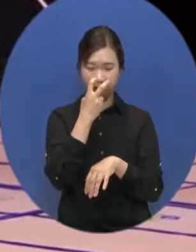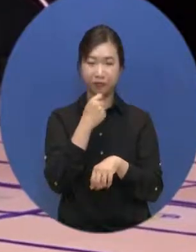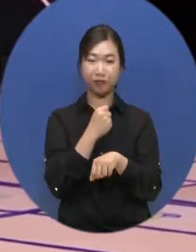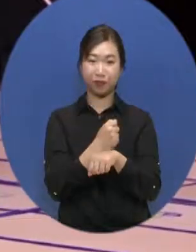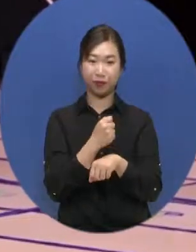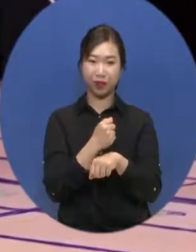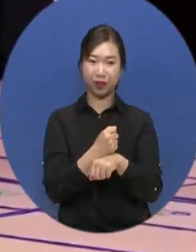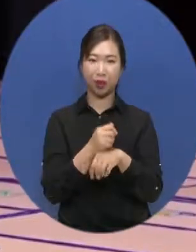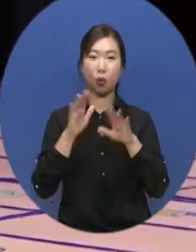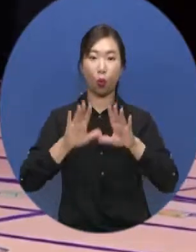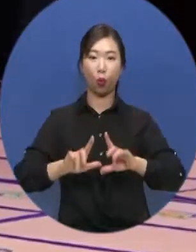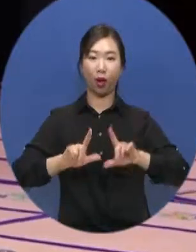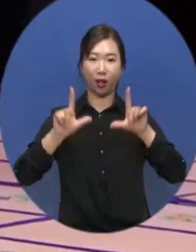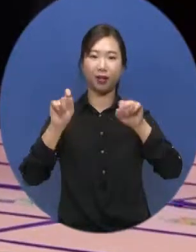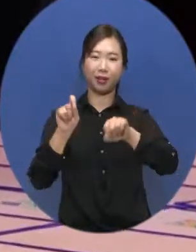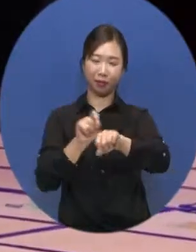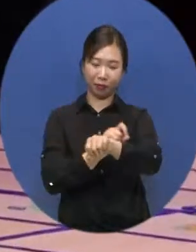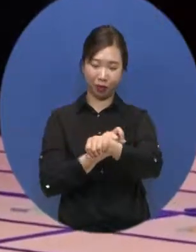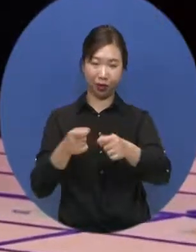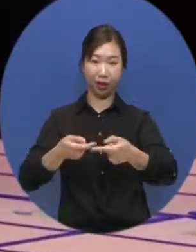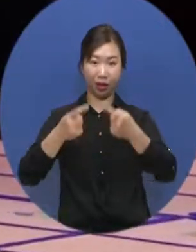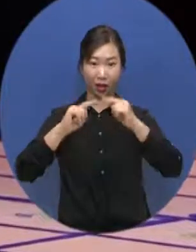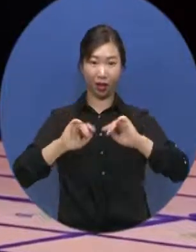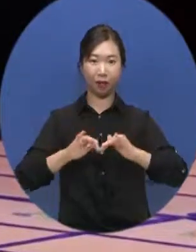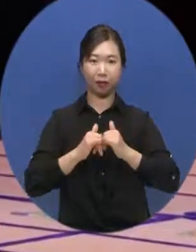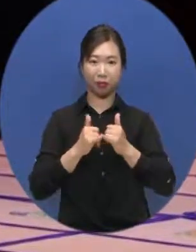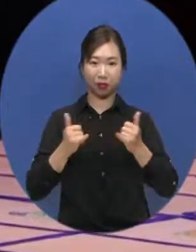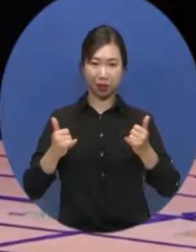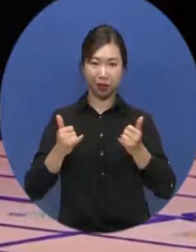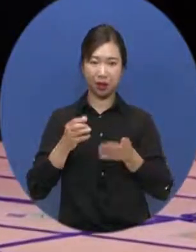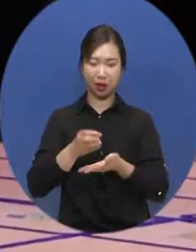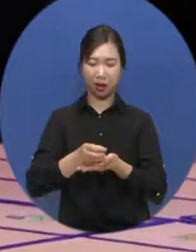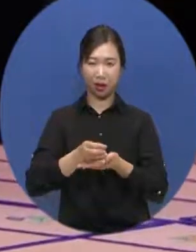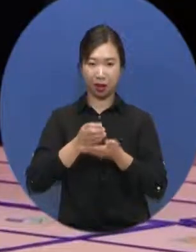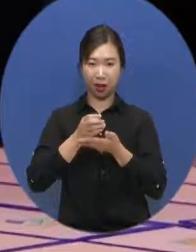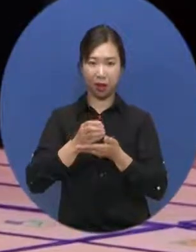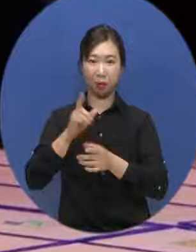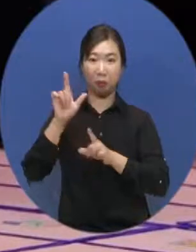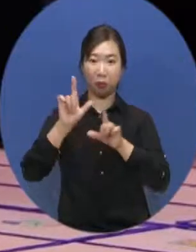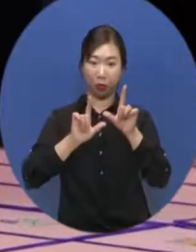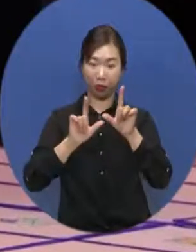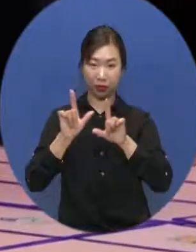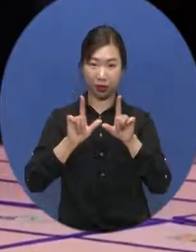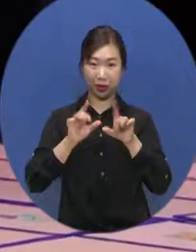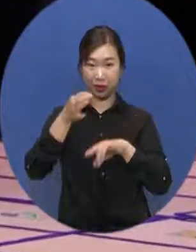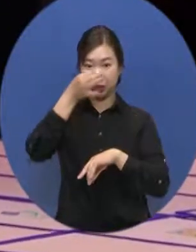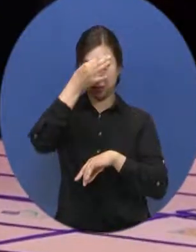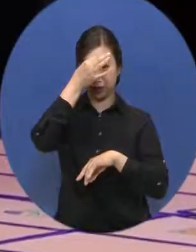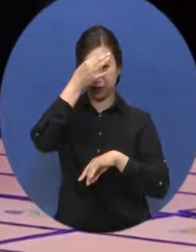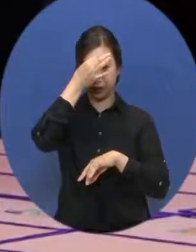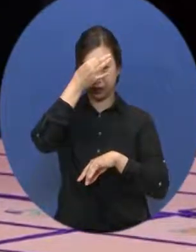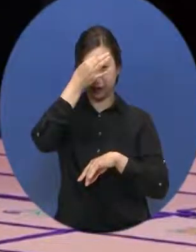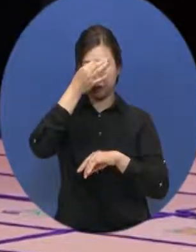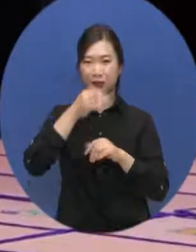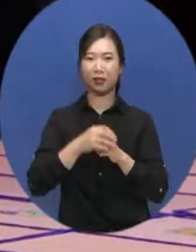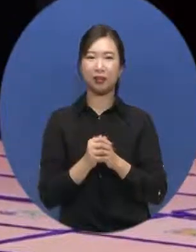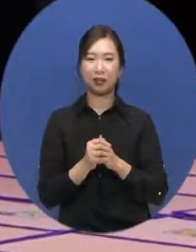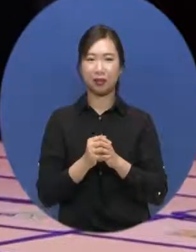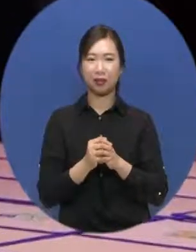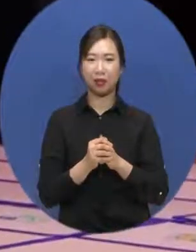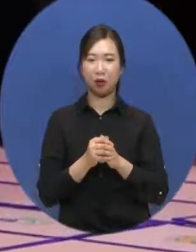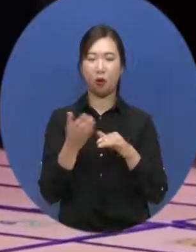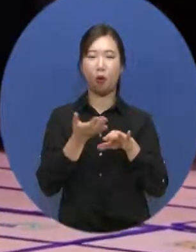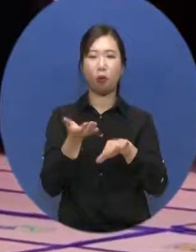유난히 참가한 분들의 그 다들 우려내는 그런 솜씨가 상당한 수준인